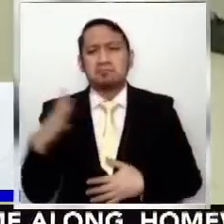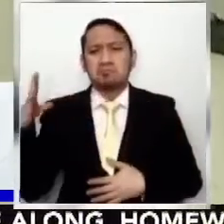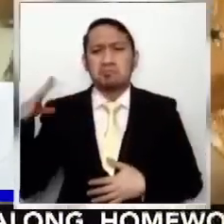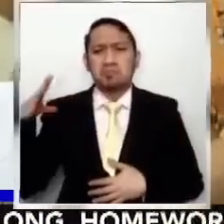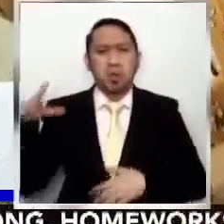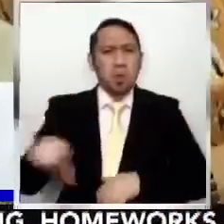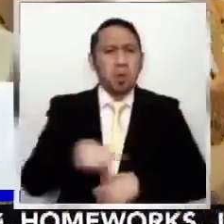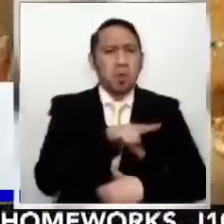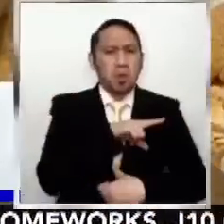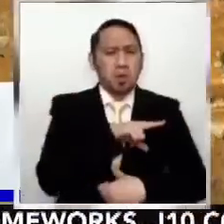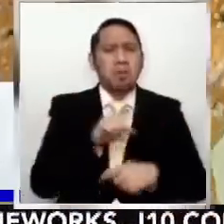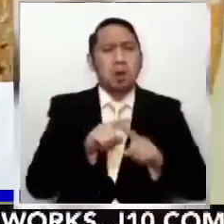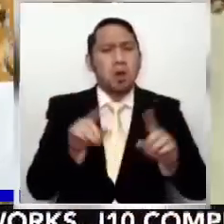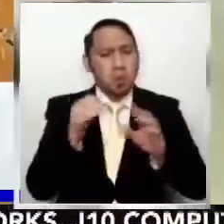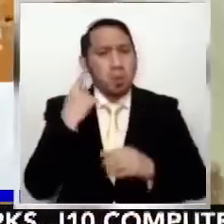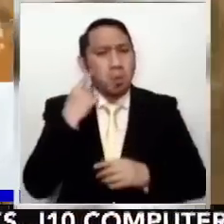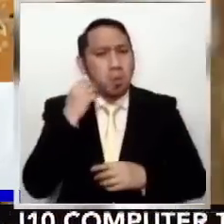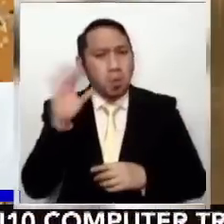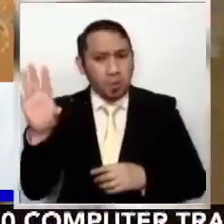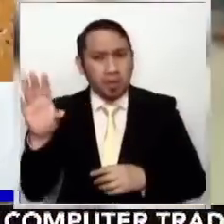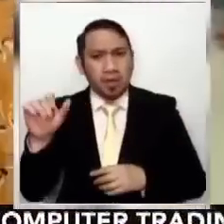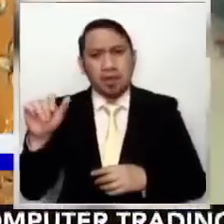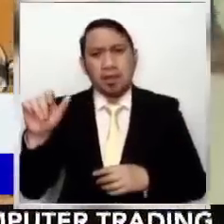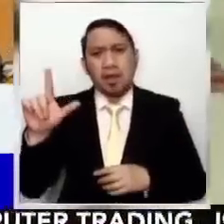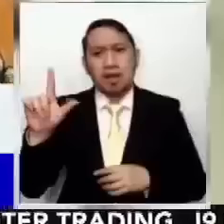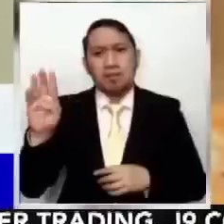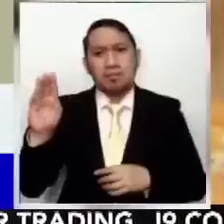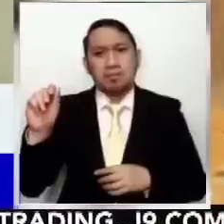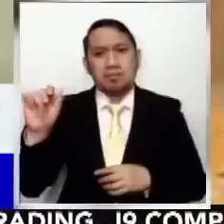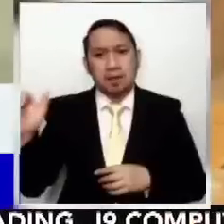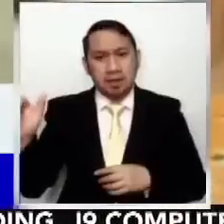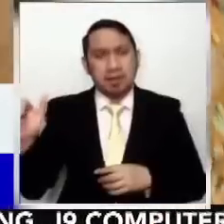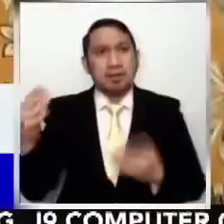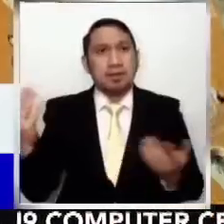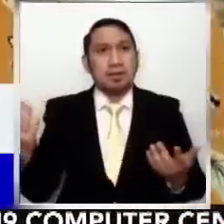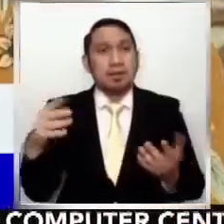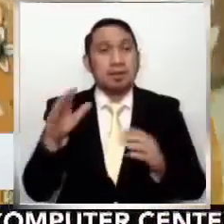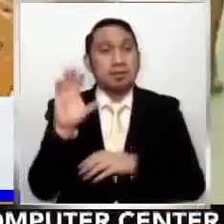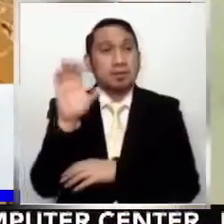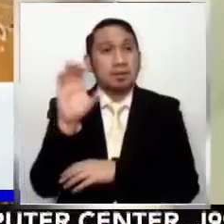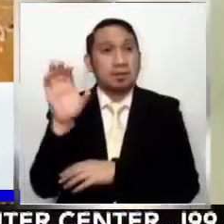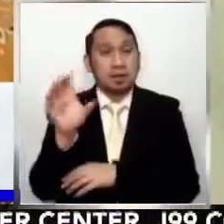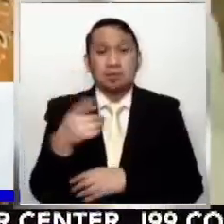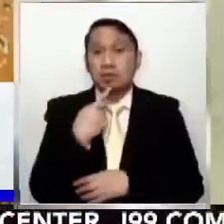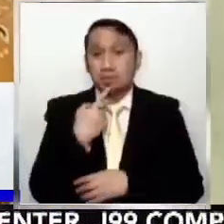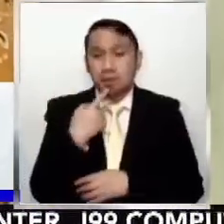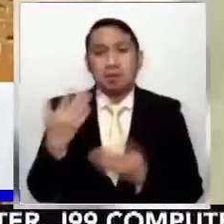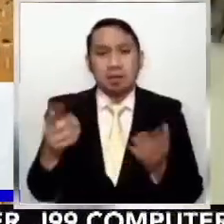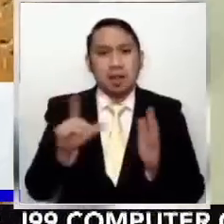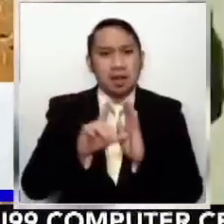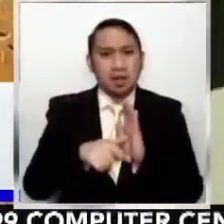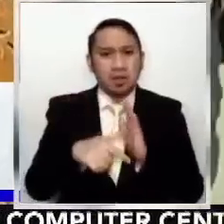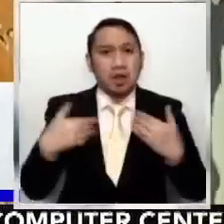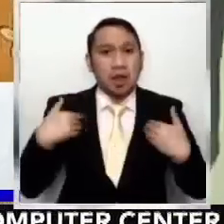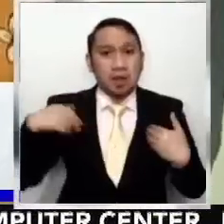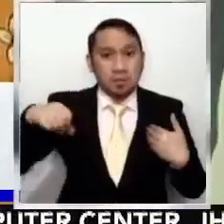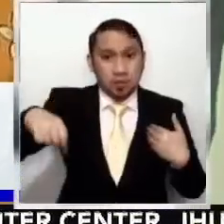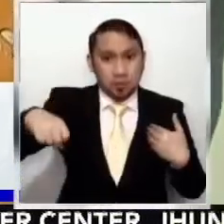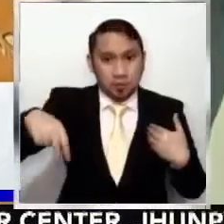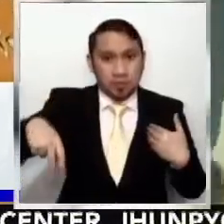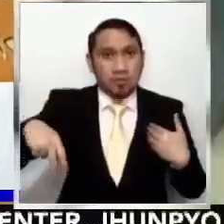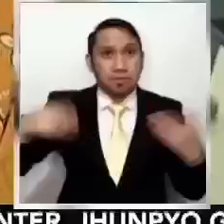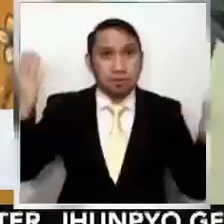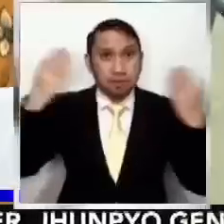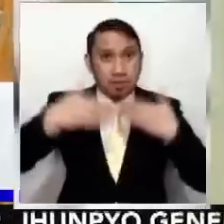lang sa Albay bago magpasko. Basta makauwi kami, 12 daw, mamayang hating gabi. Hating gabi.